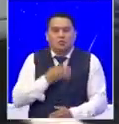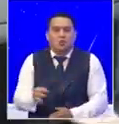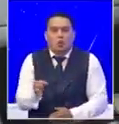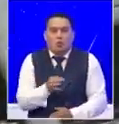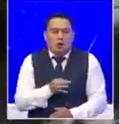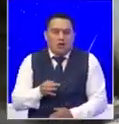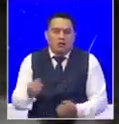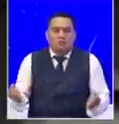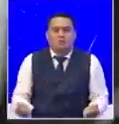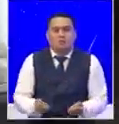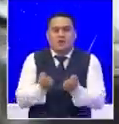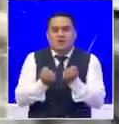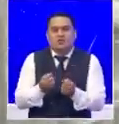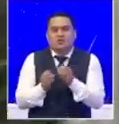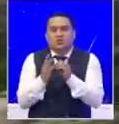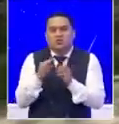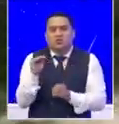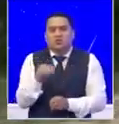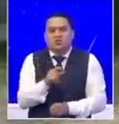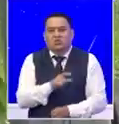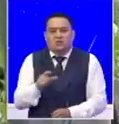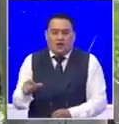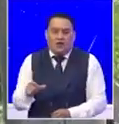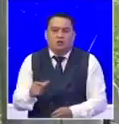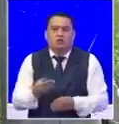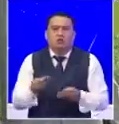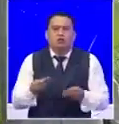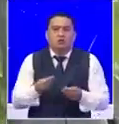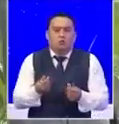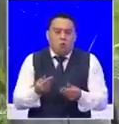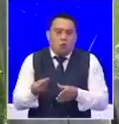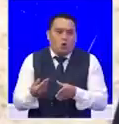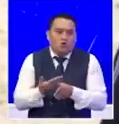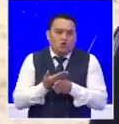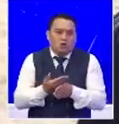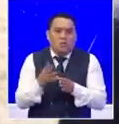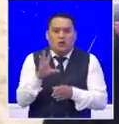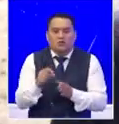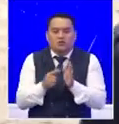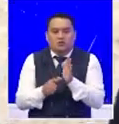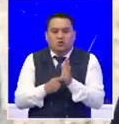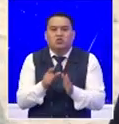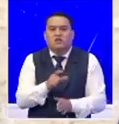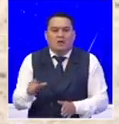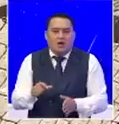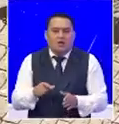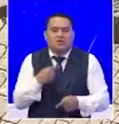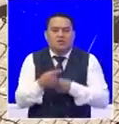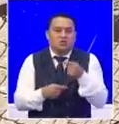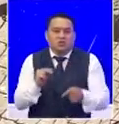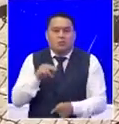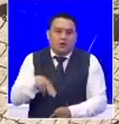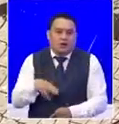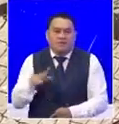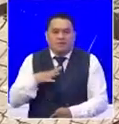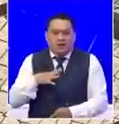области оказана поддержка почти 14 тысячам жителей. Спонсорами выступили более 570 человек. До конца режима ЧП